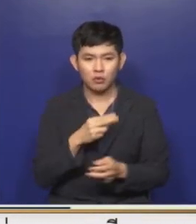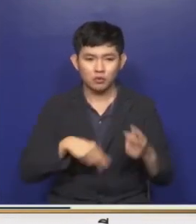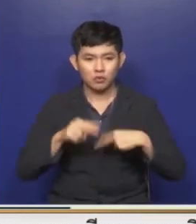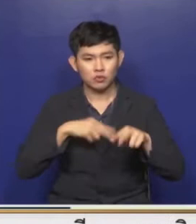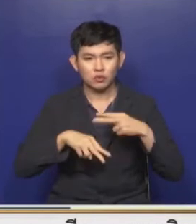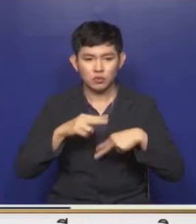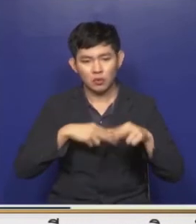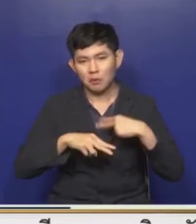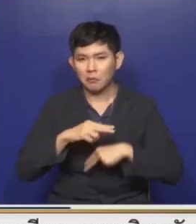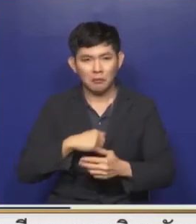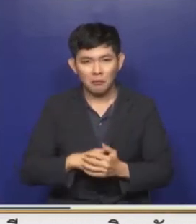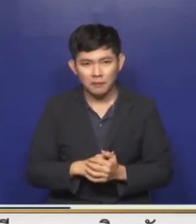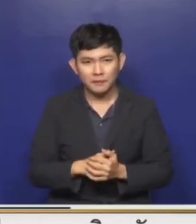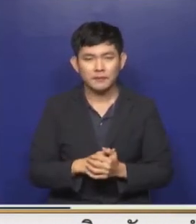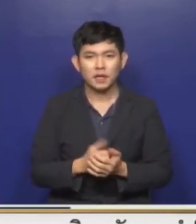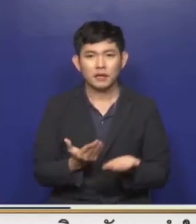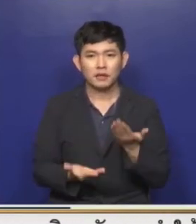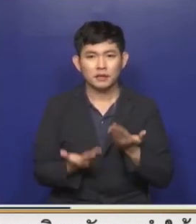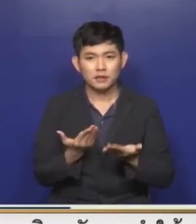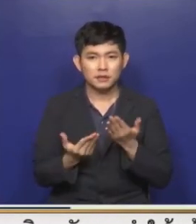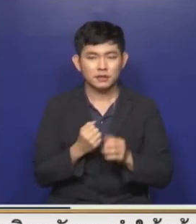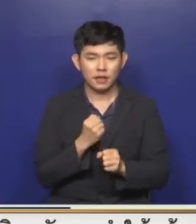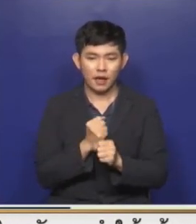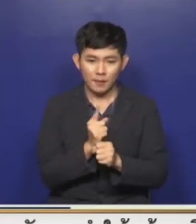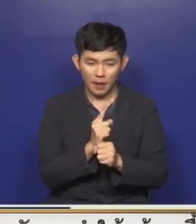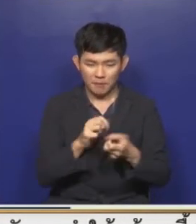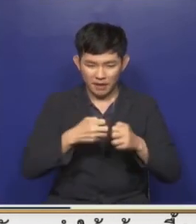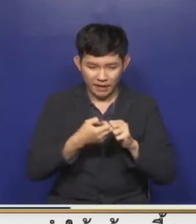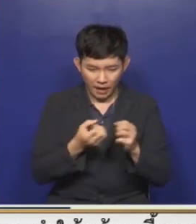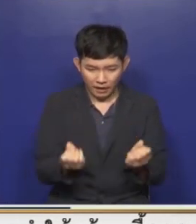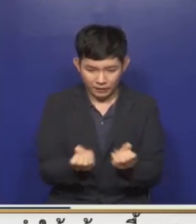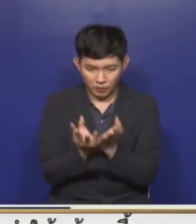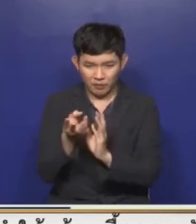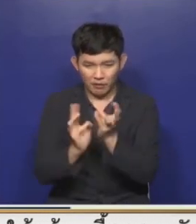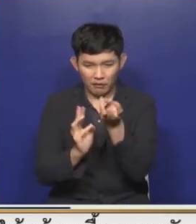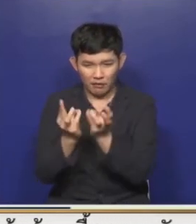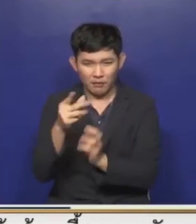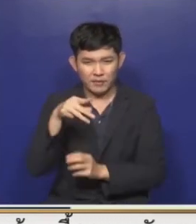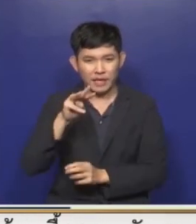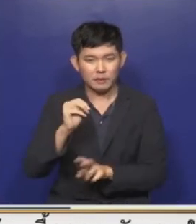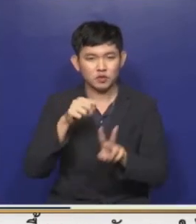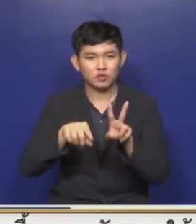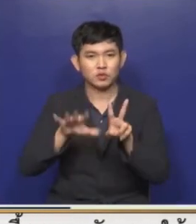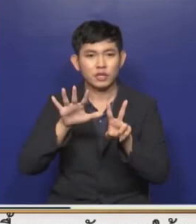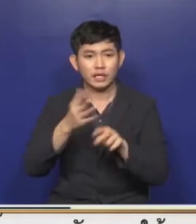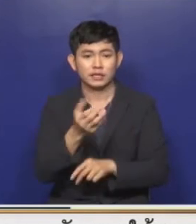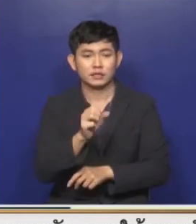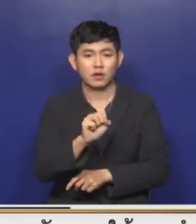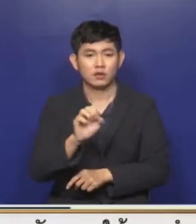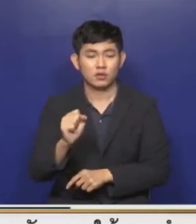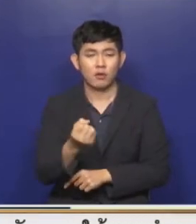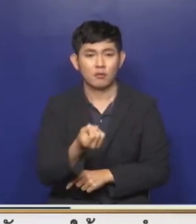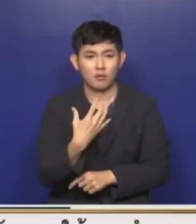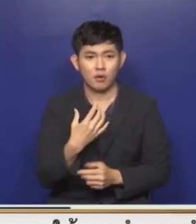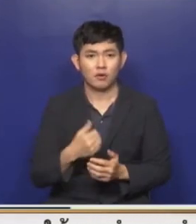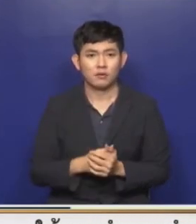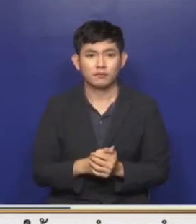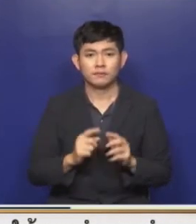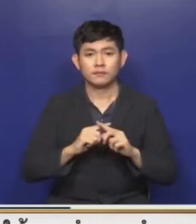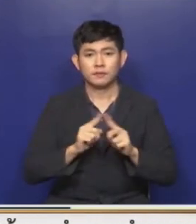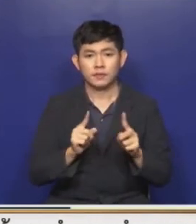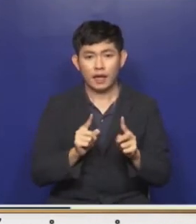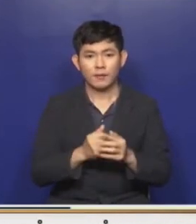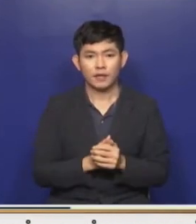การตรวจแล้วก็อาจจะผลิตเพียม 2.5 ตามที่ทานสมาชกได้กลาวไปเมื่สักครู่แต่ว่าอัี้เป็น 1